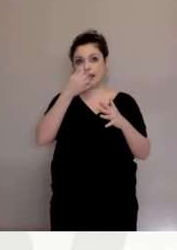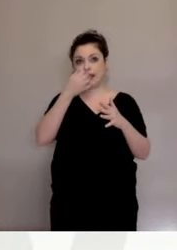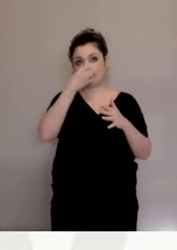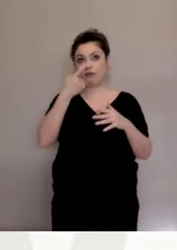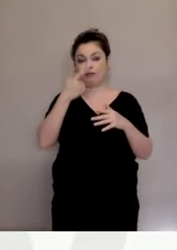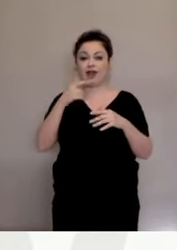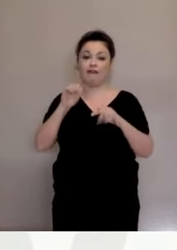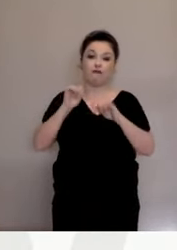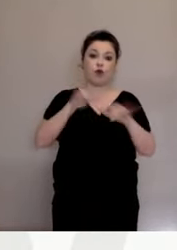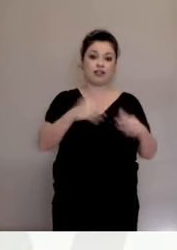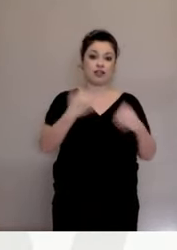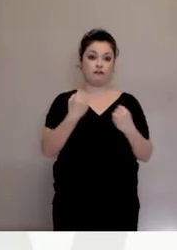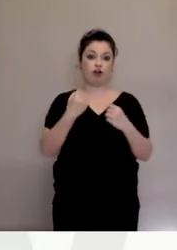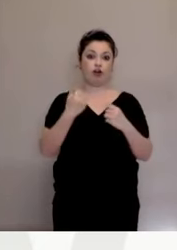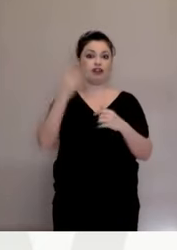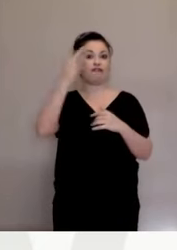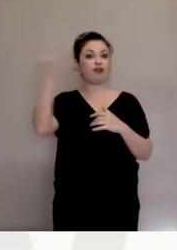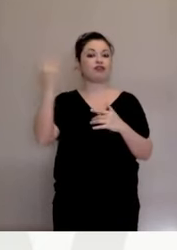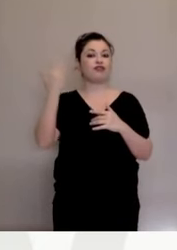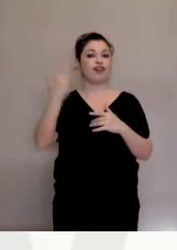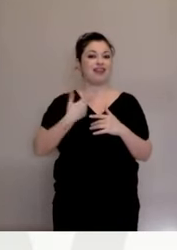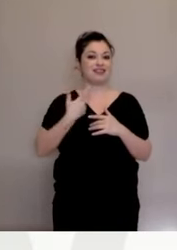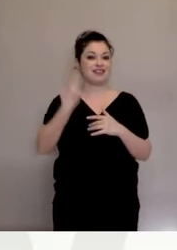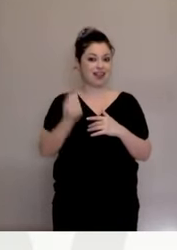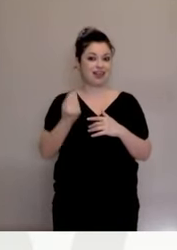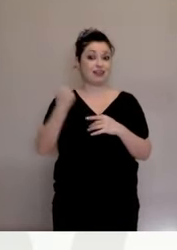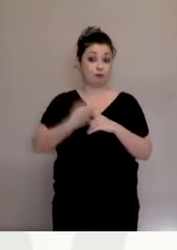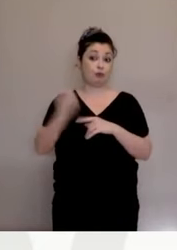filosofia dell'esistenza e le ontologie.